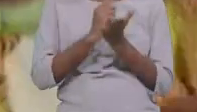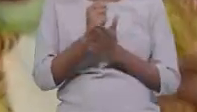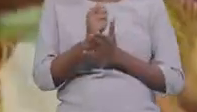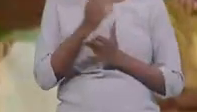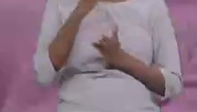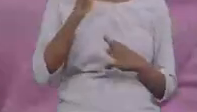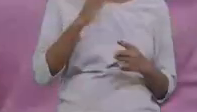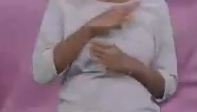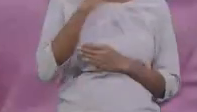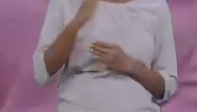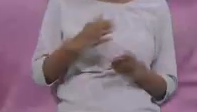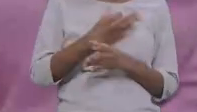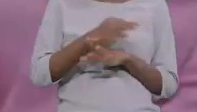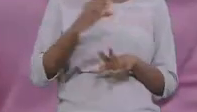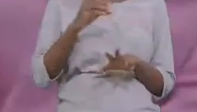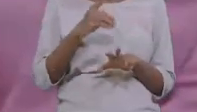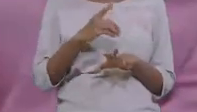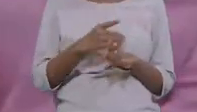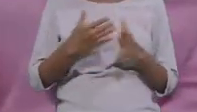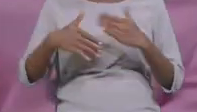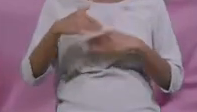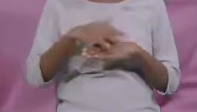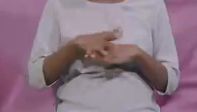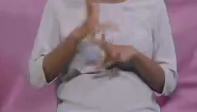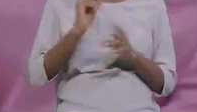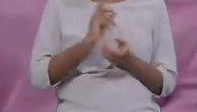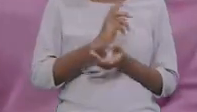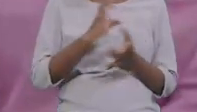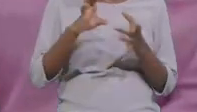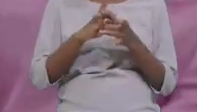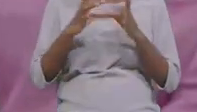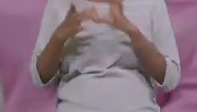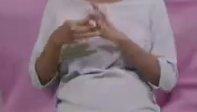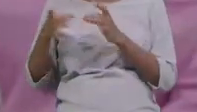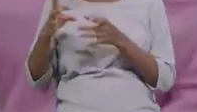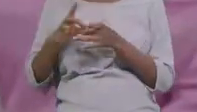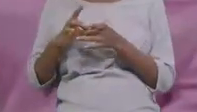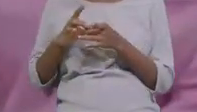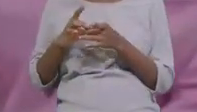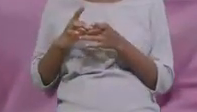vérité de la libération totale. Pas de chaîne.